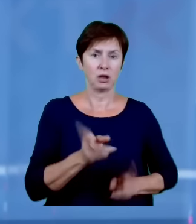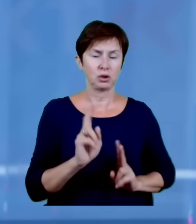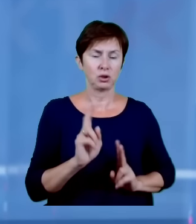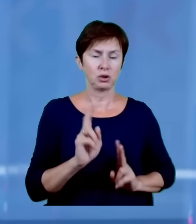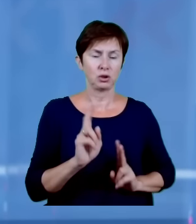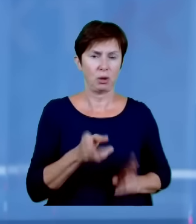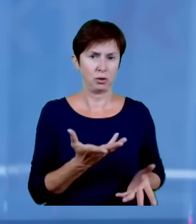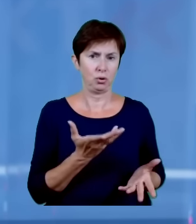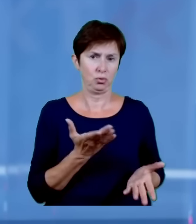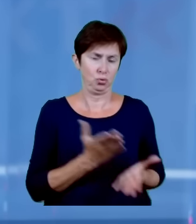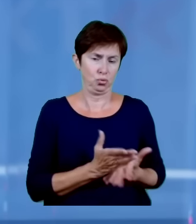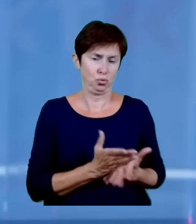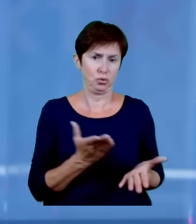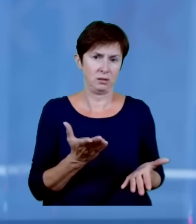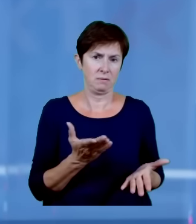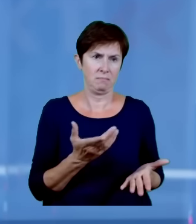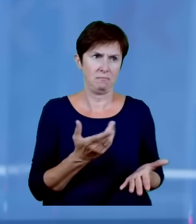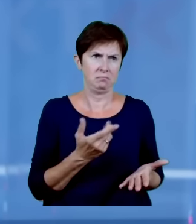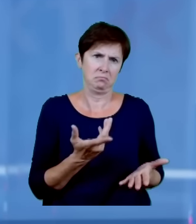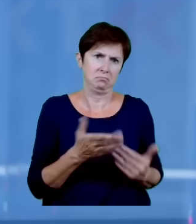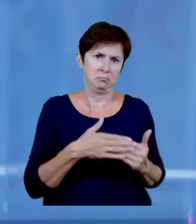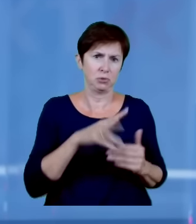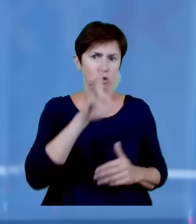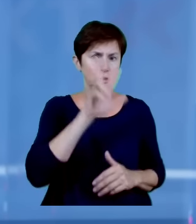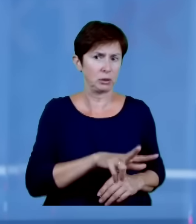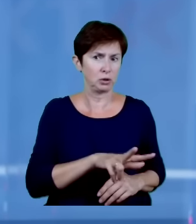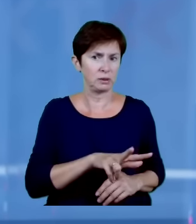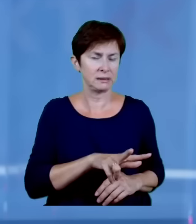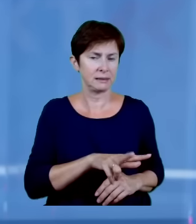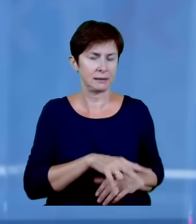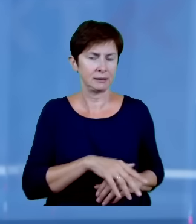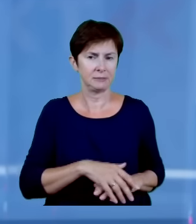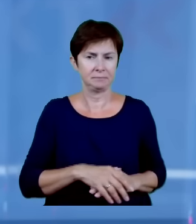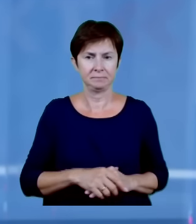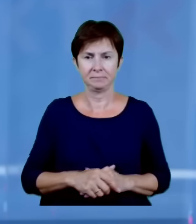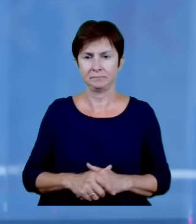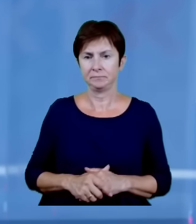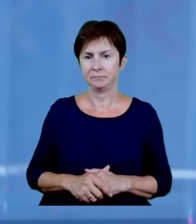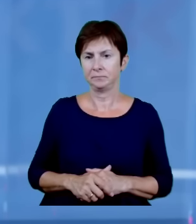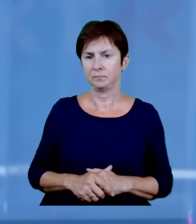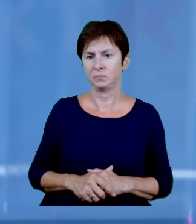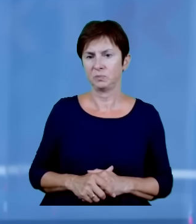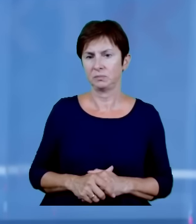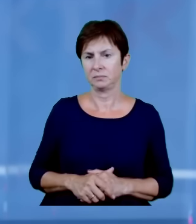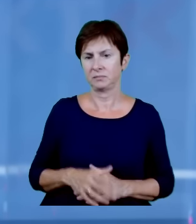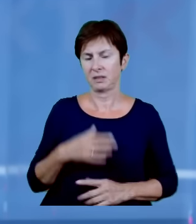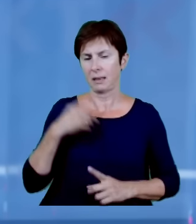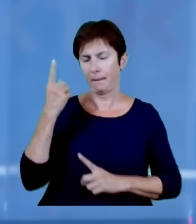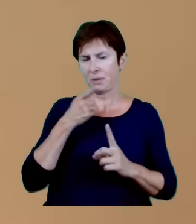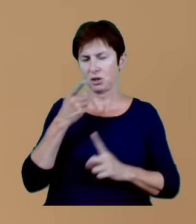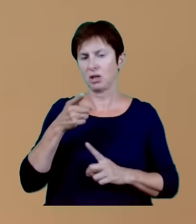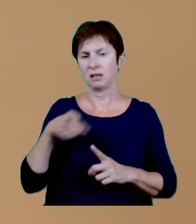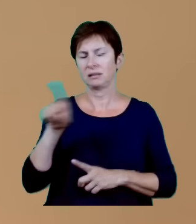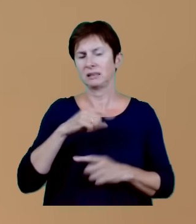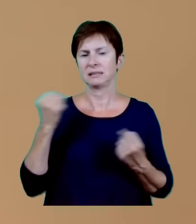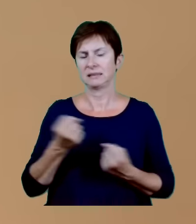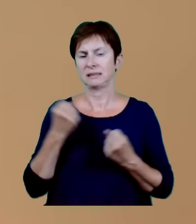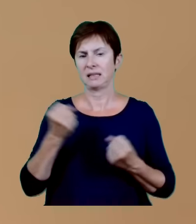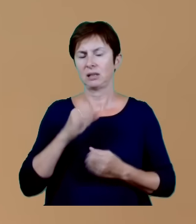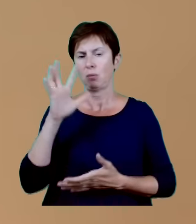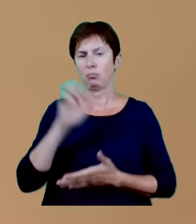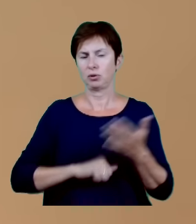zostało raptem trzy miesiące myślę że to jest z jednej strony próba odebrania dotacji